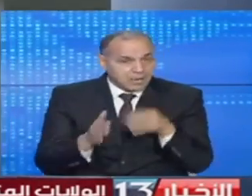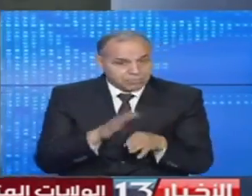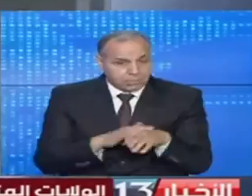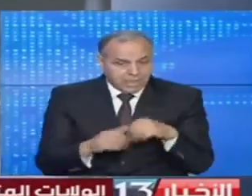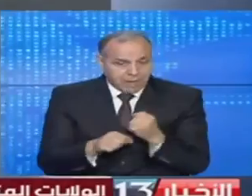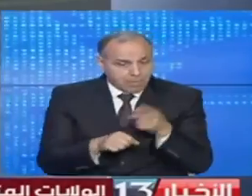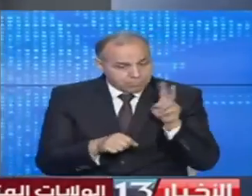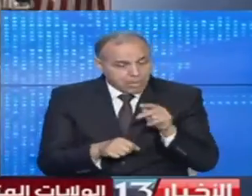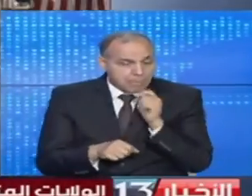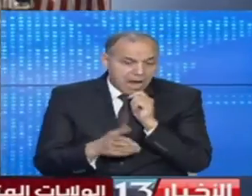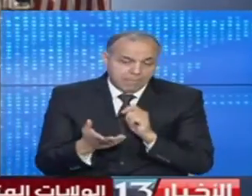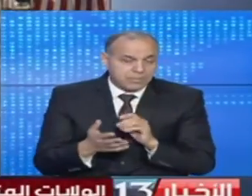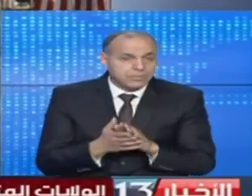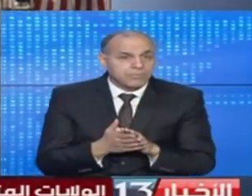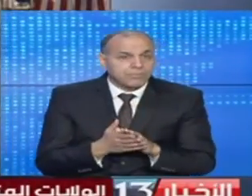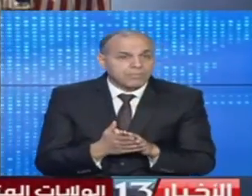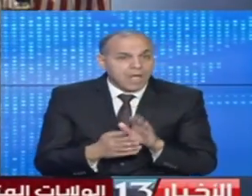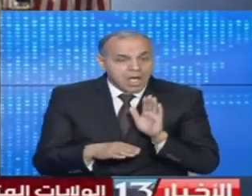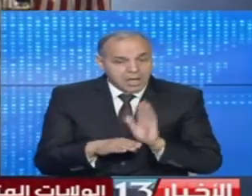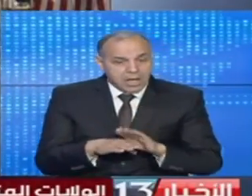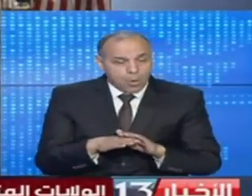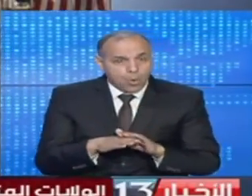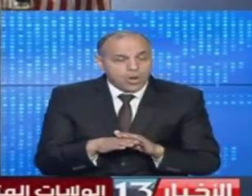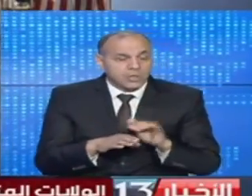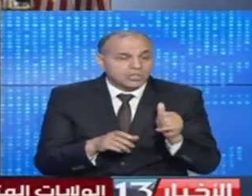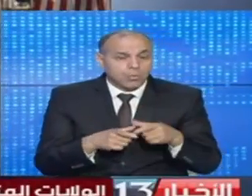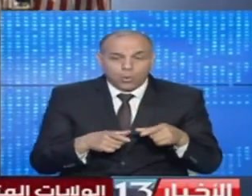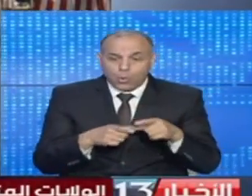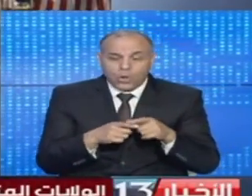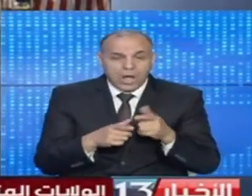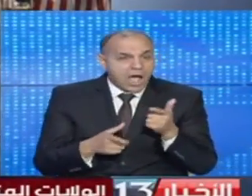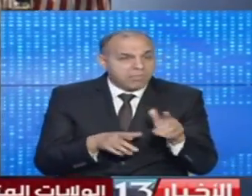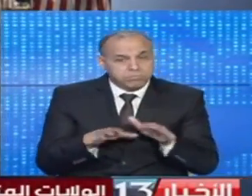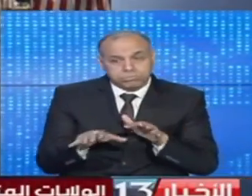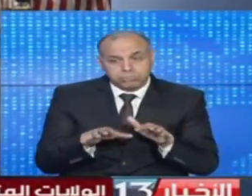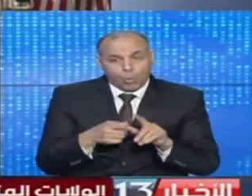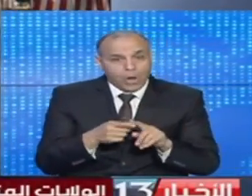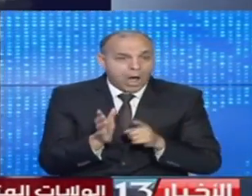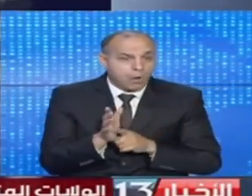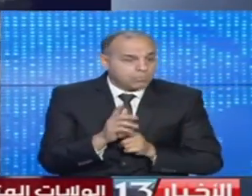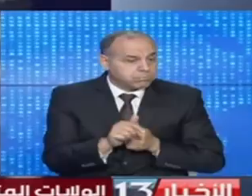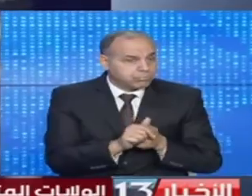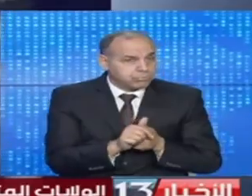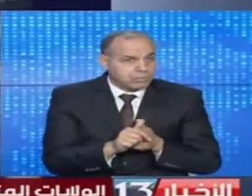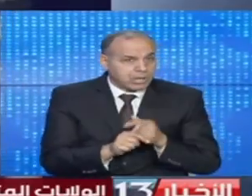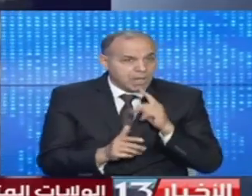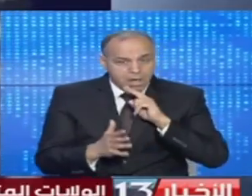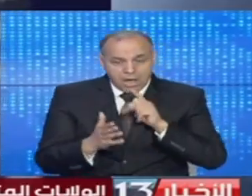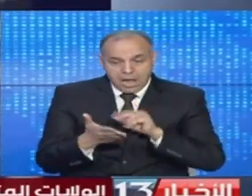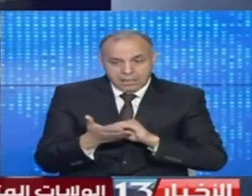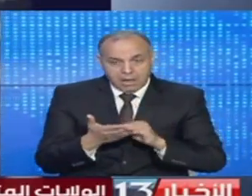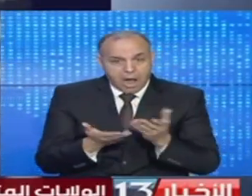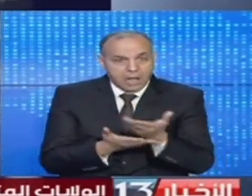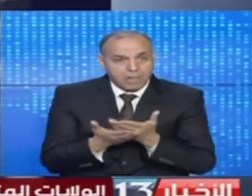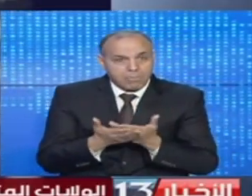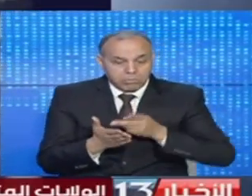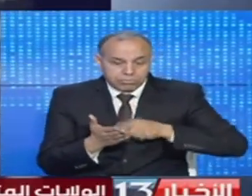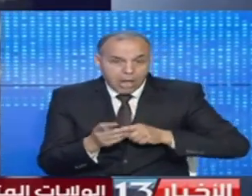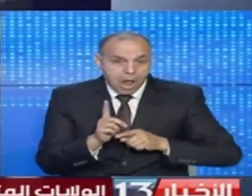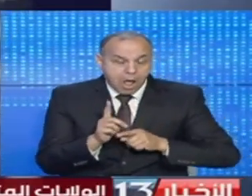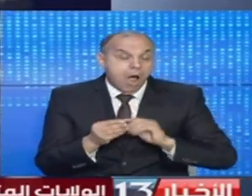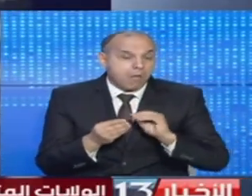عمله رسميا وقد حذر فريق بيضمن انه قد يتخذ اجراءات قانونيه اذا لم تقر اداره الخدمات العامه